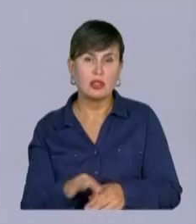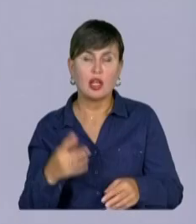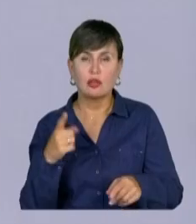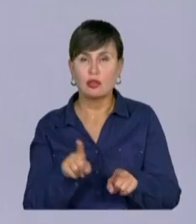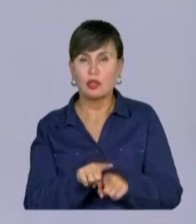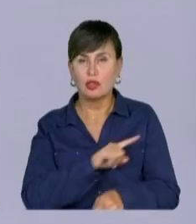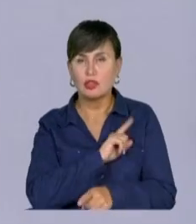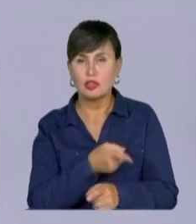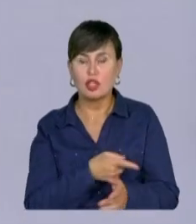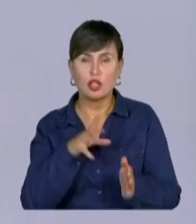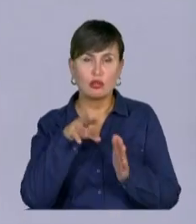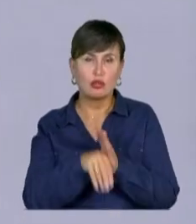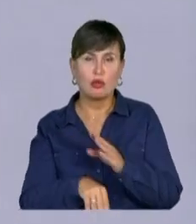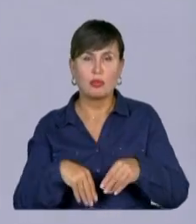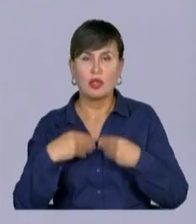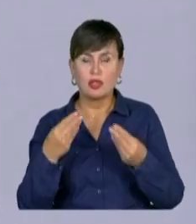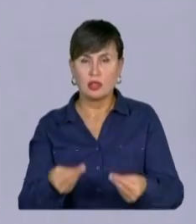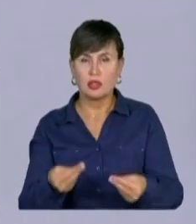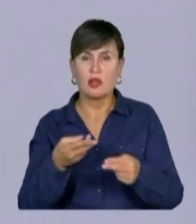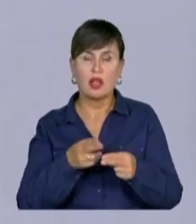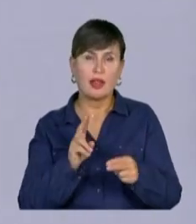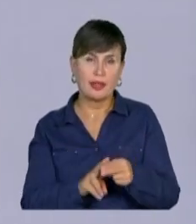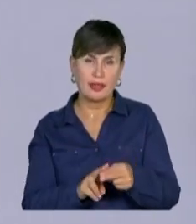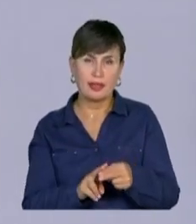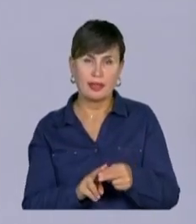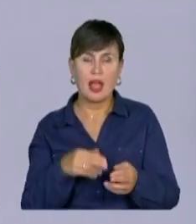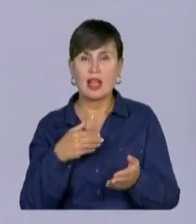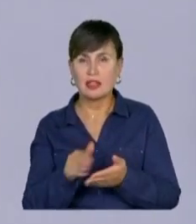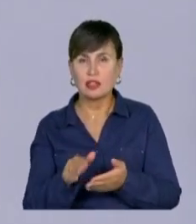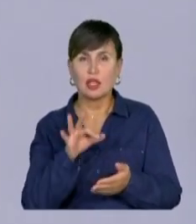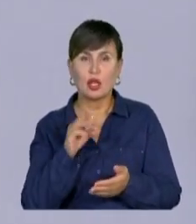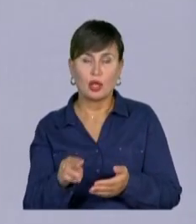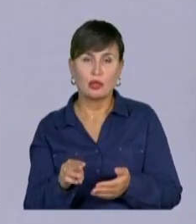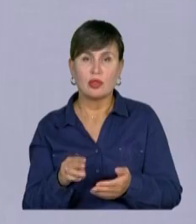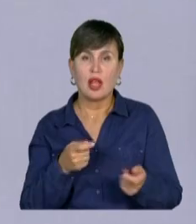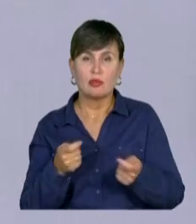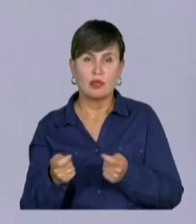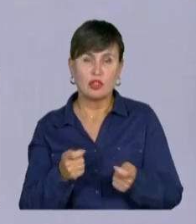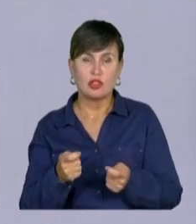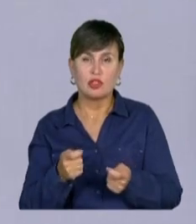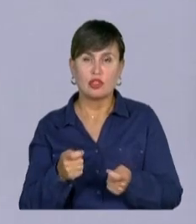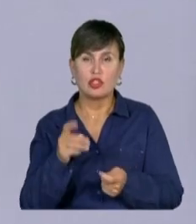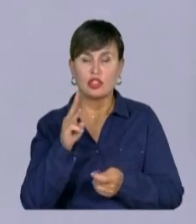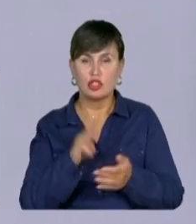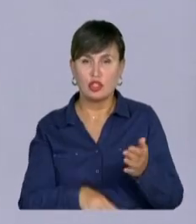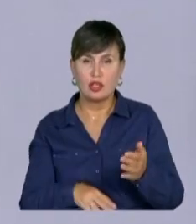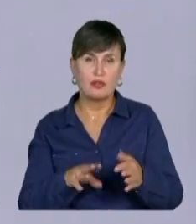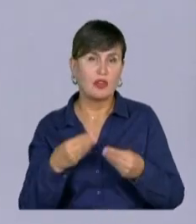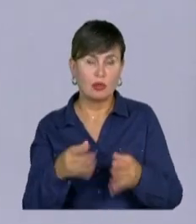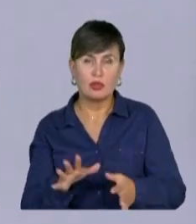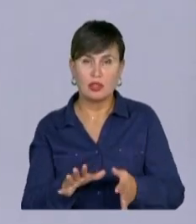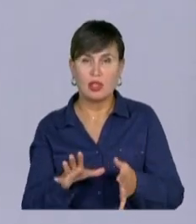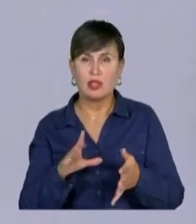сильных новшеств по предоставлению ФНО – это отказаться от административных штрафов при непредоставлении налоговой